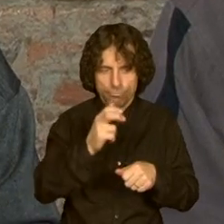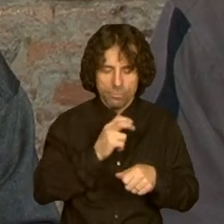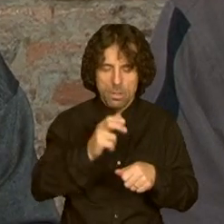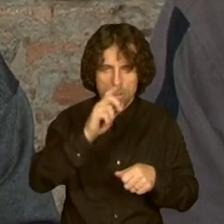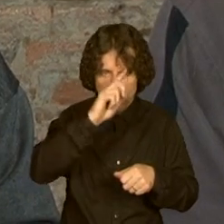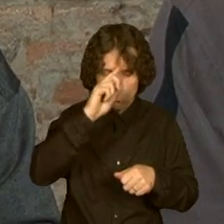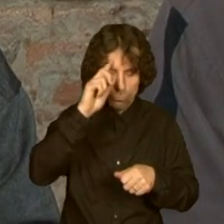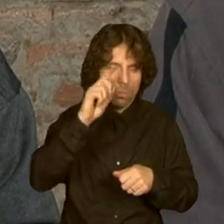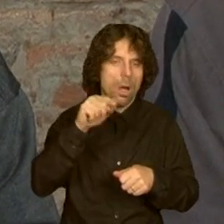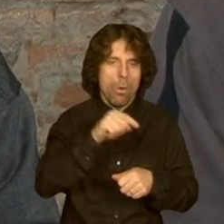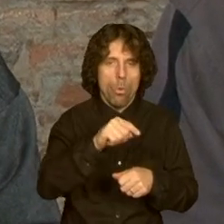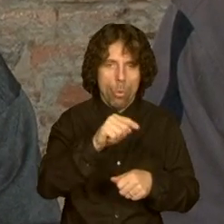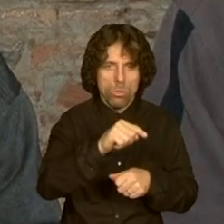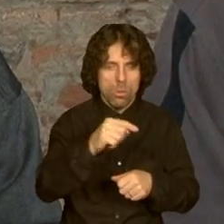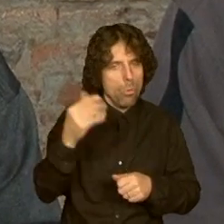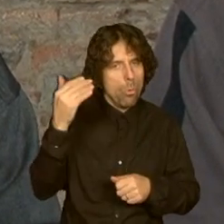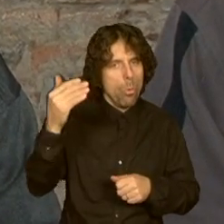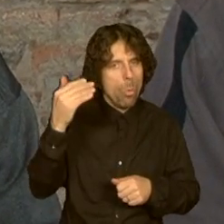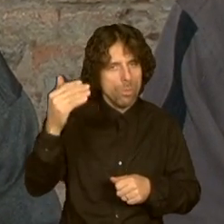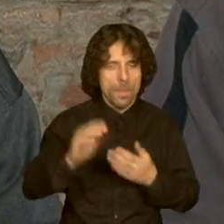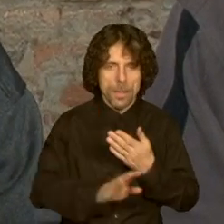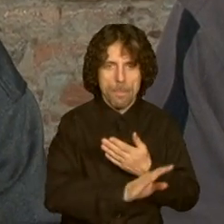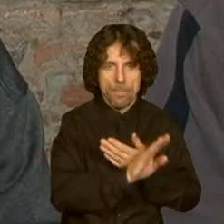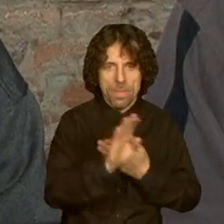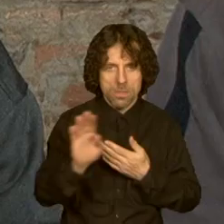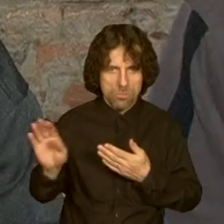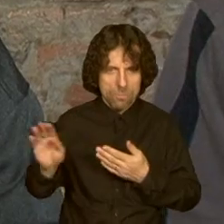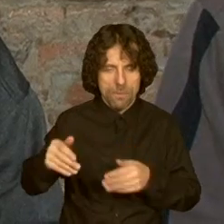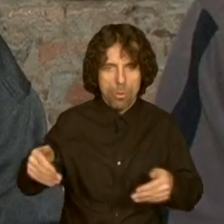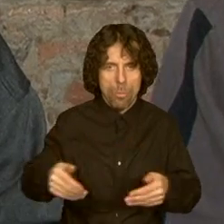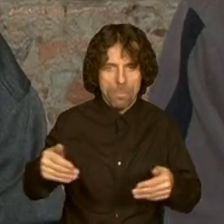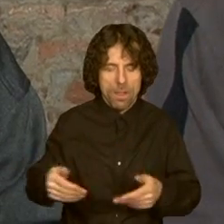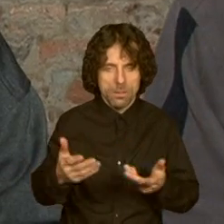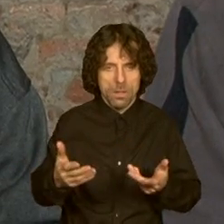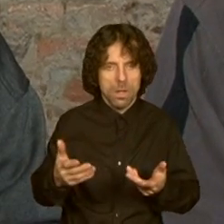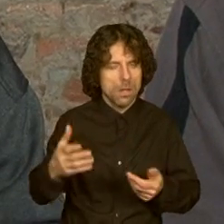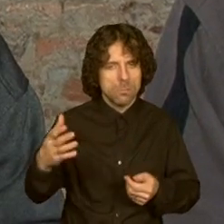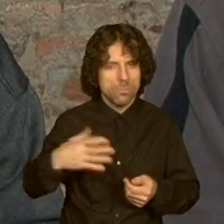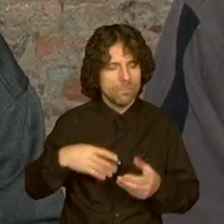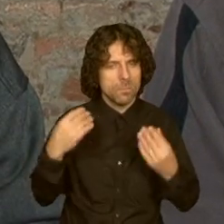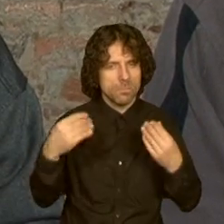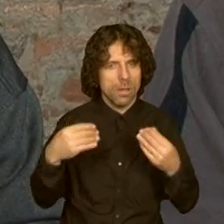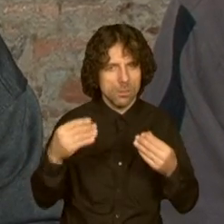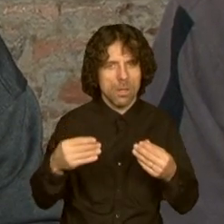załogą i godnie reprezentowała kopalnię Makoszowy